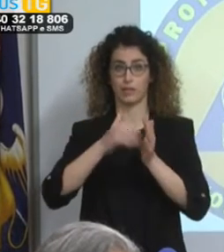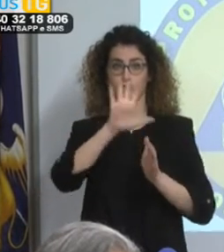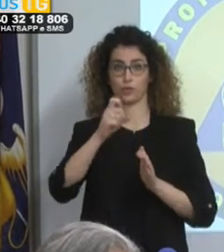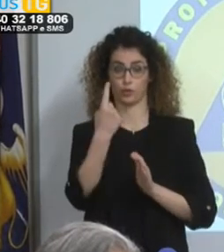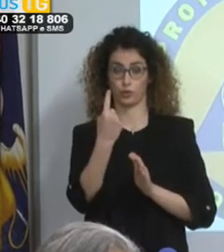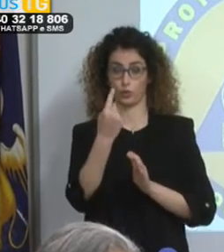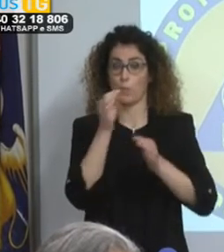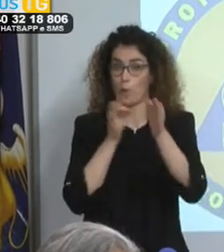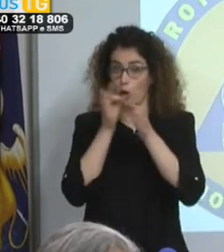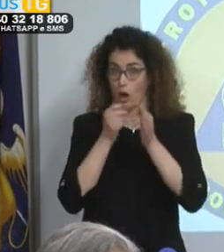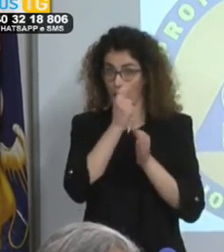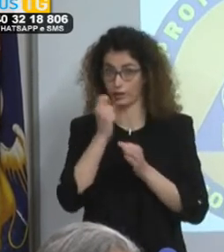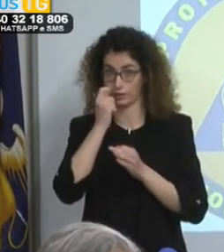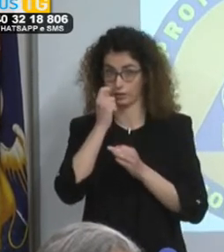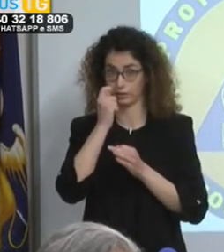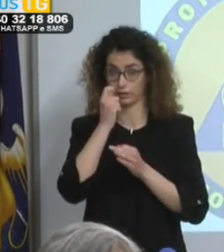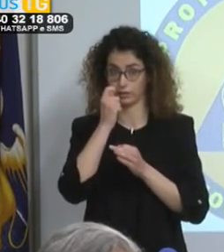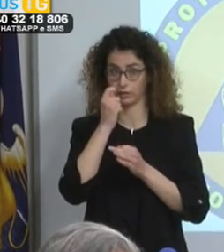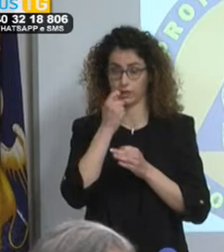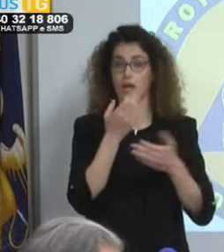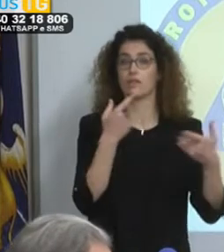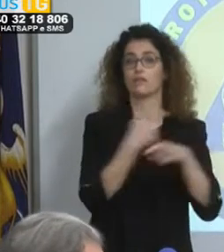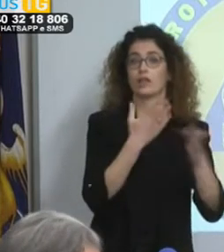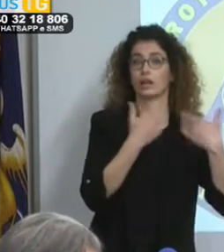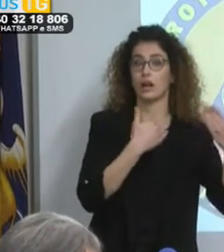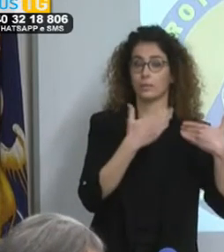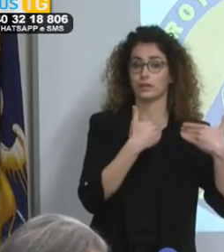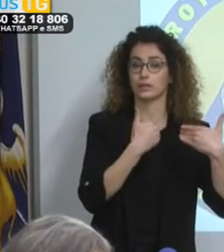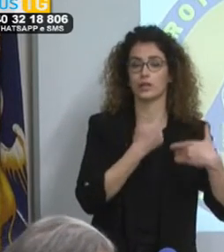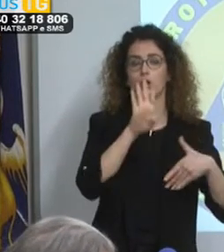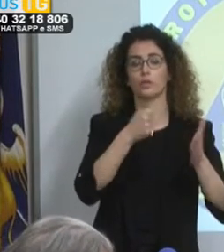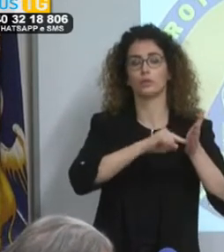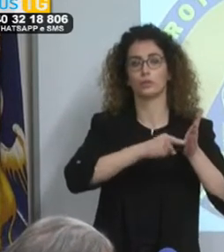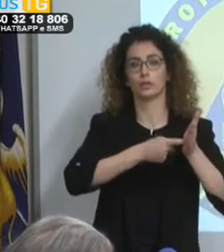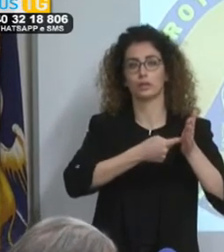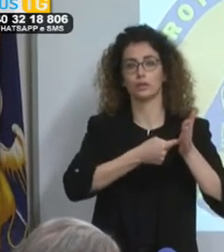4.766.501 tamponi molecolari e tamponi rapidi, test rapidi